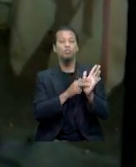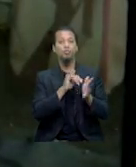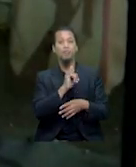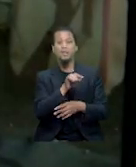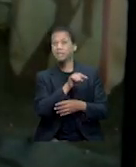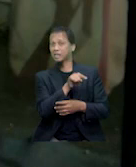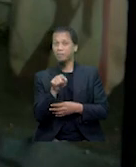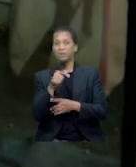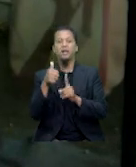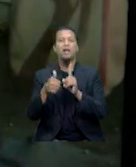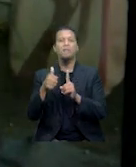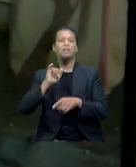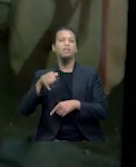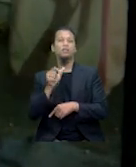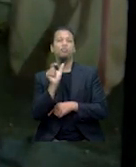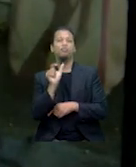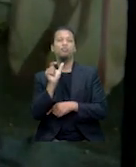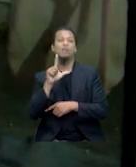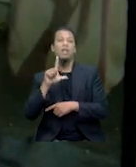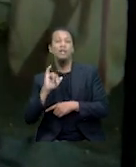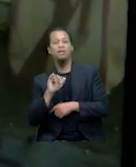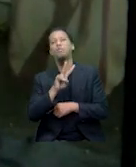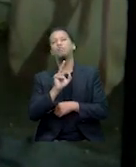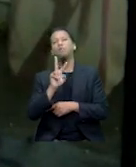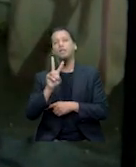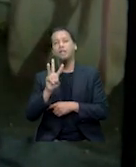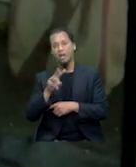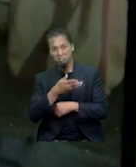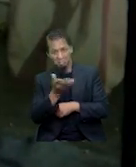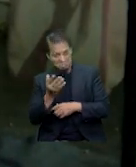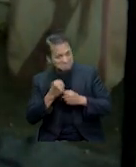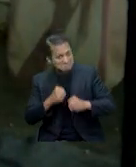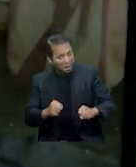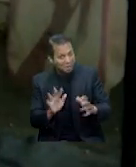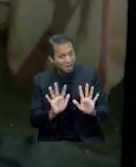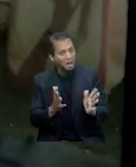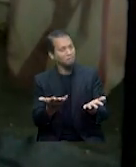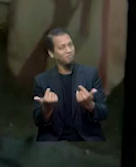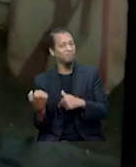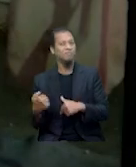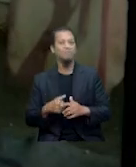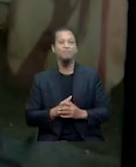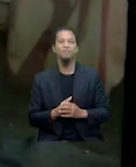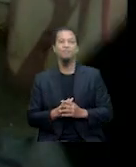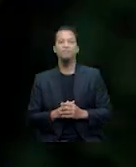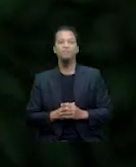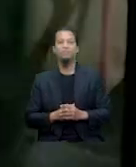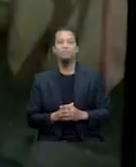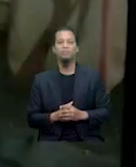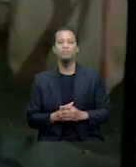2023 Bagaimana pemirsa Apakah Anda berani untuk mencoba Wahana Kampung hantu ini dari Jakarta Gisel aliran Rahmat